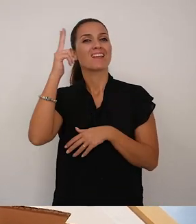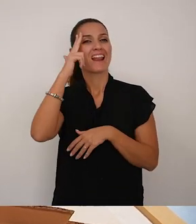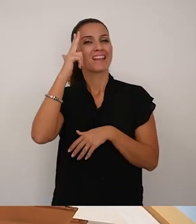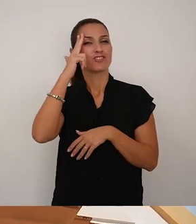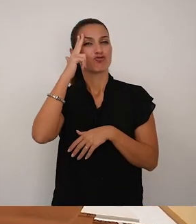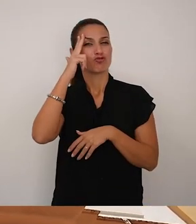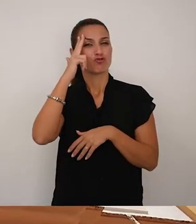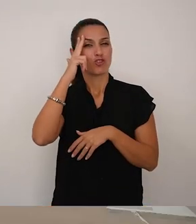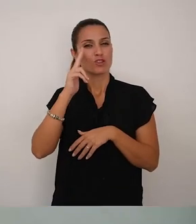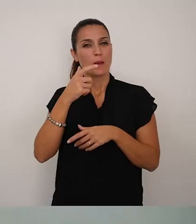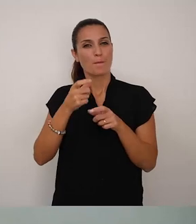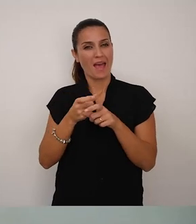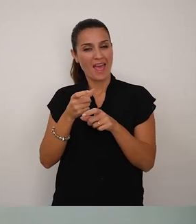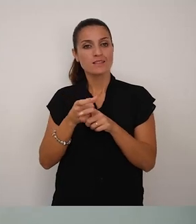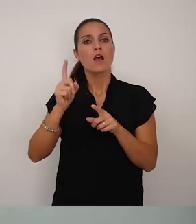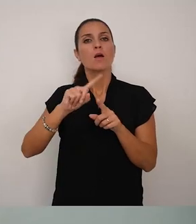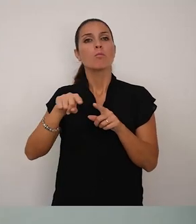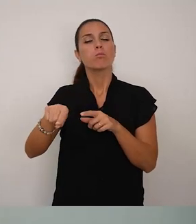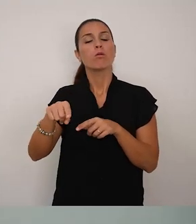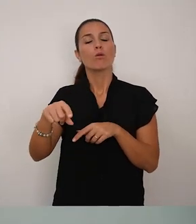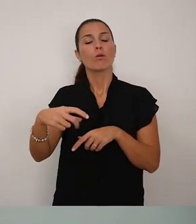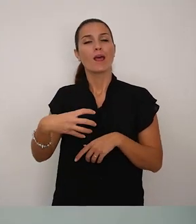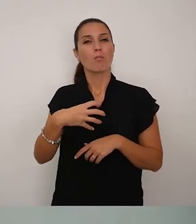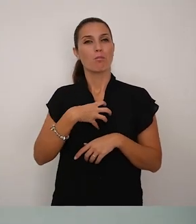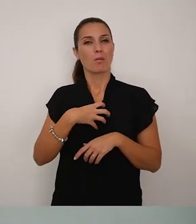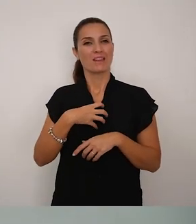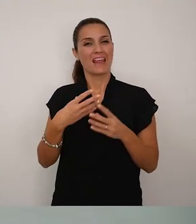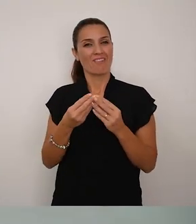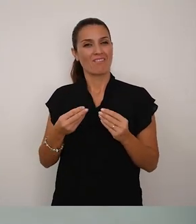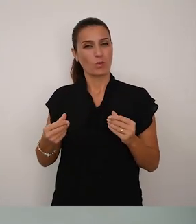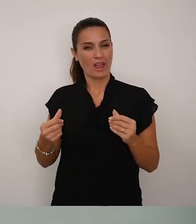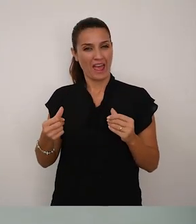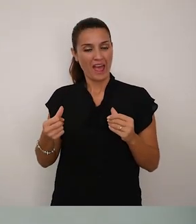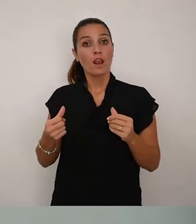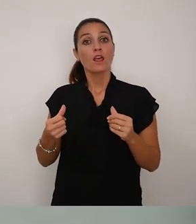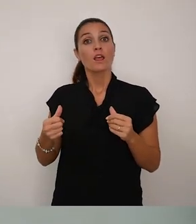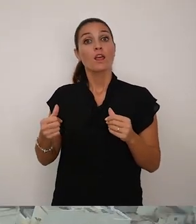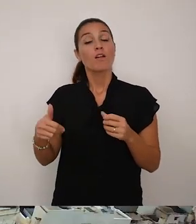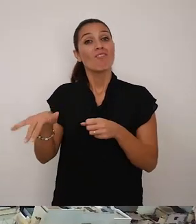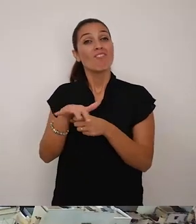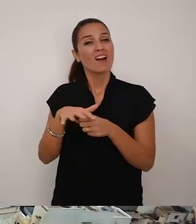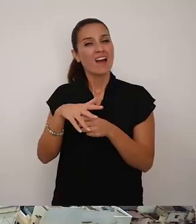paese e dell'antico retaggio feudale, per secoli rappresentato dai marchesi del Tufo.